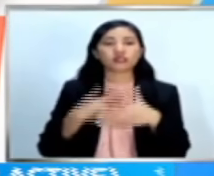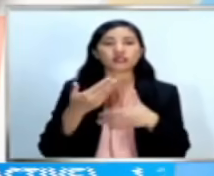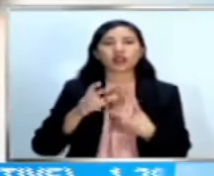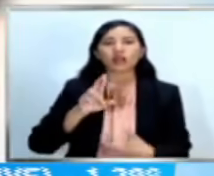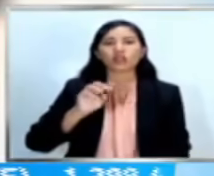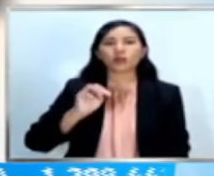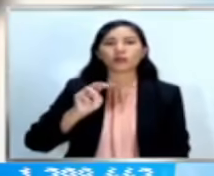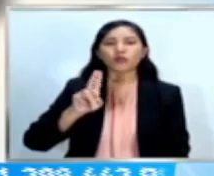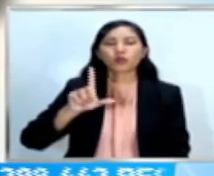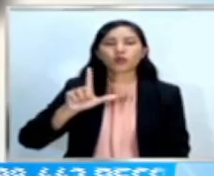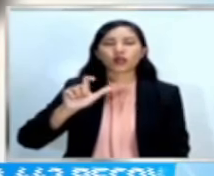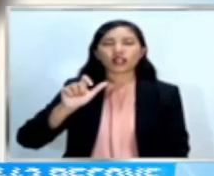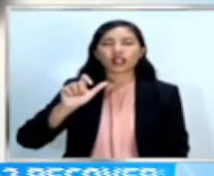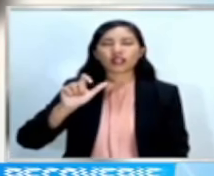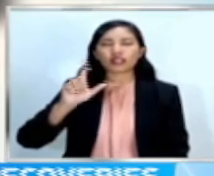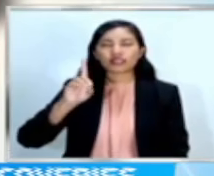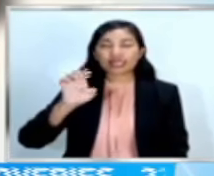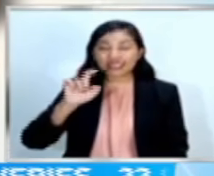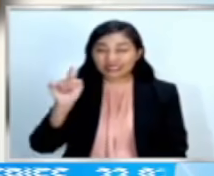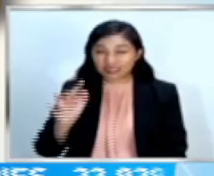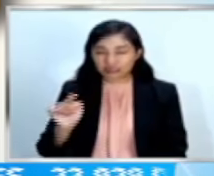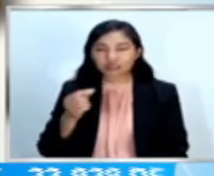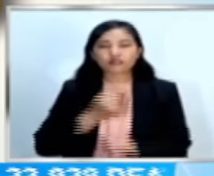of integrity.